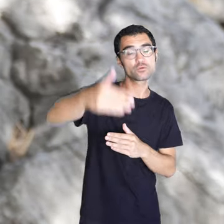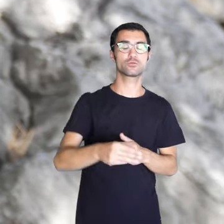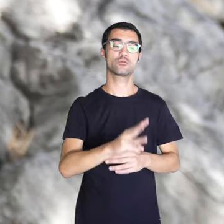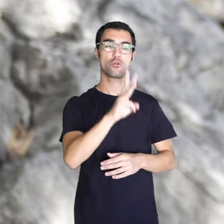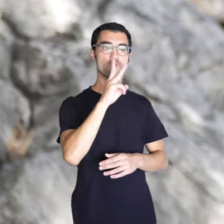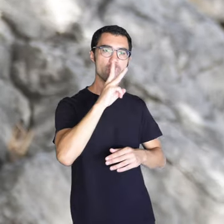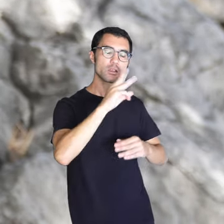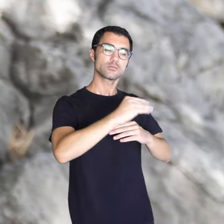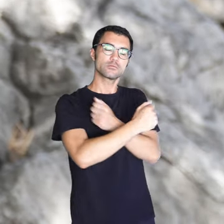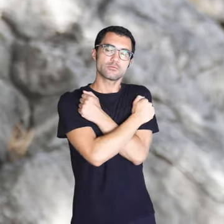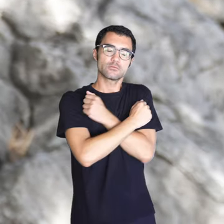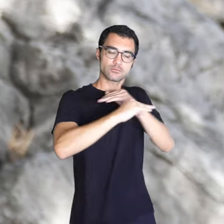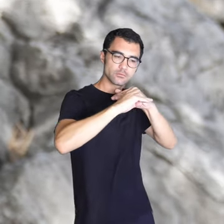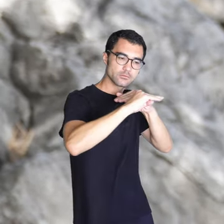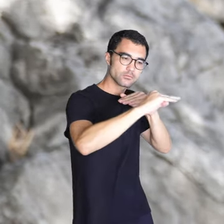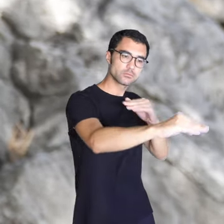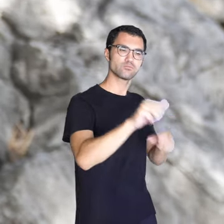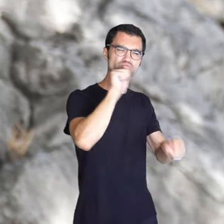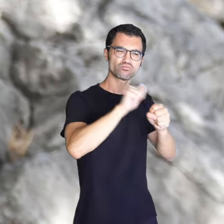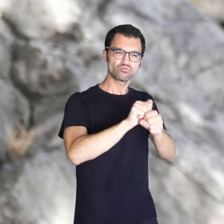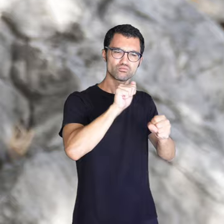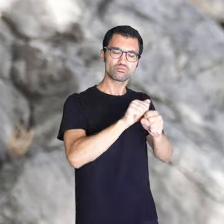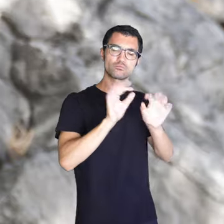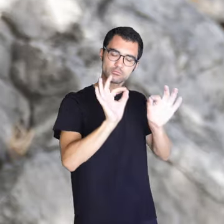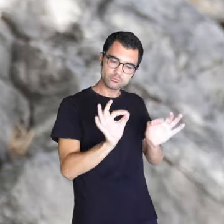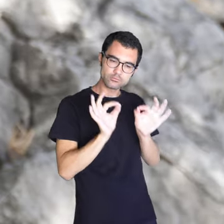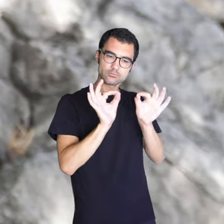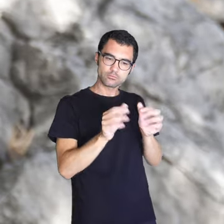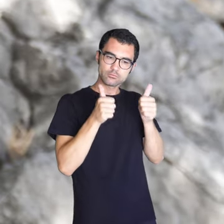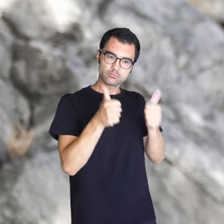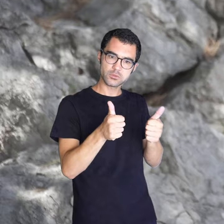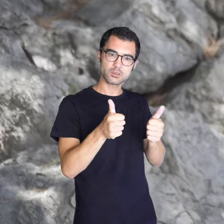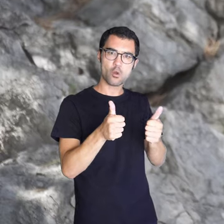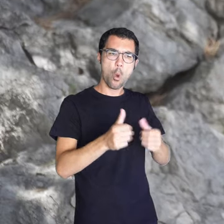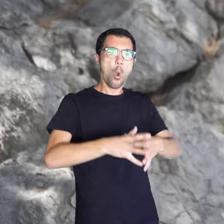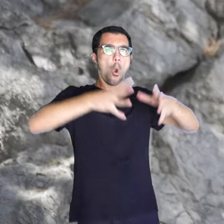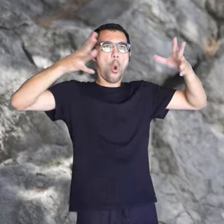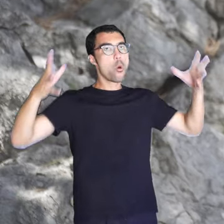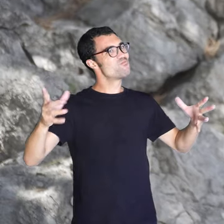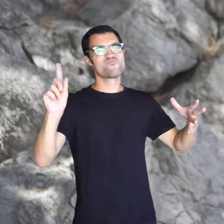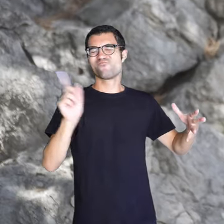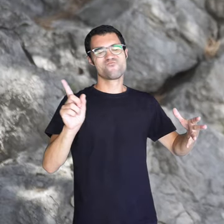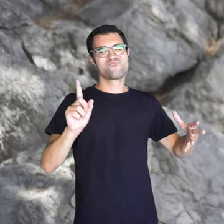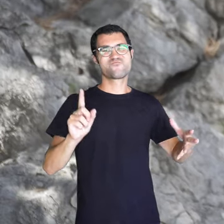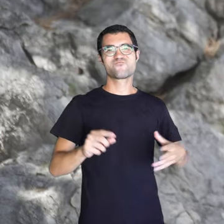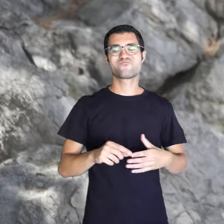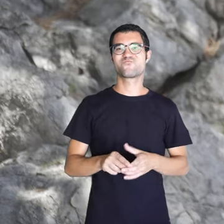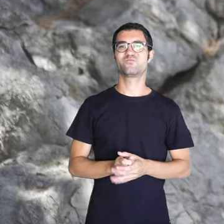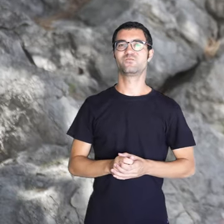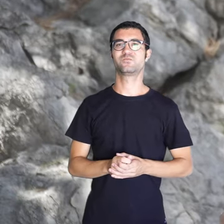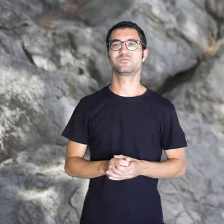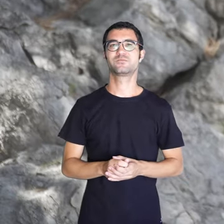sostenibilitat i fer la feina bé, hi ha futur. Ara, si se torna a menjar,